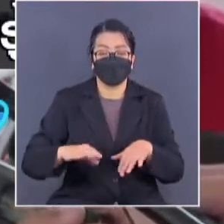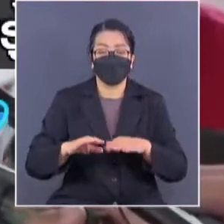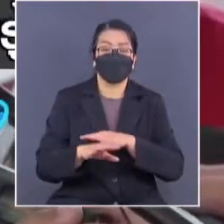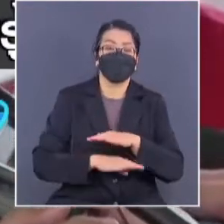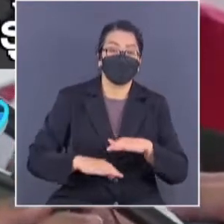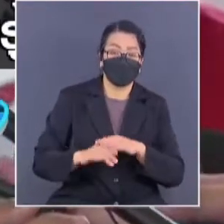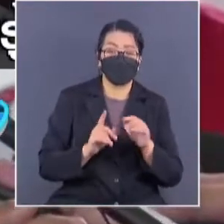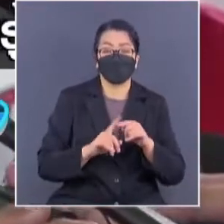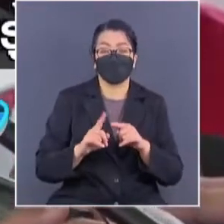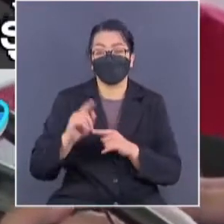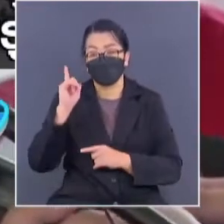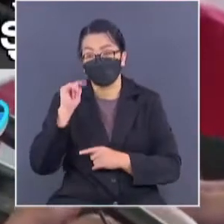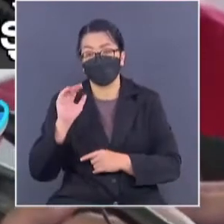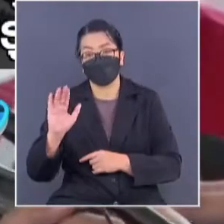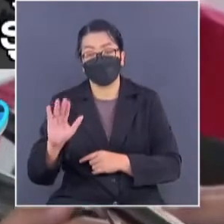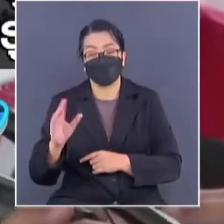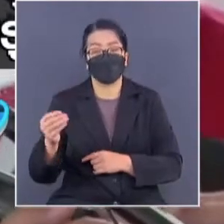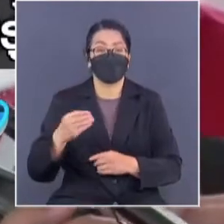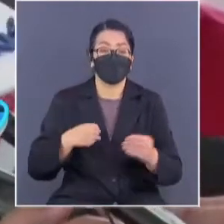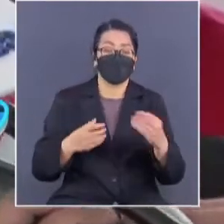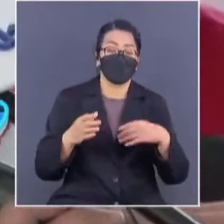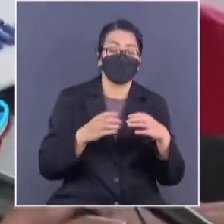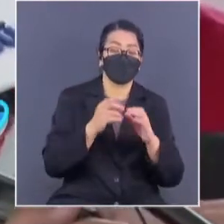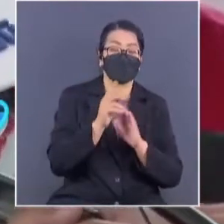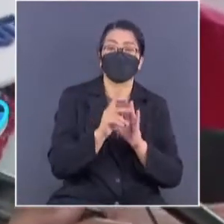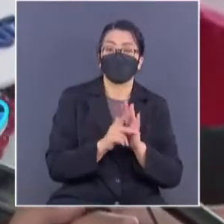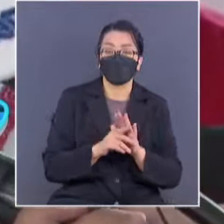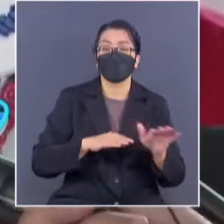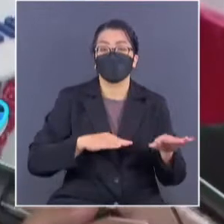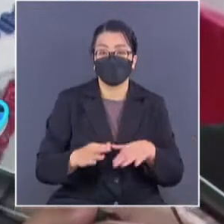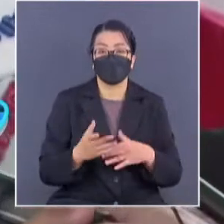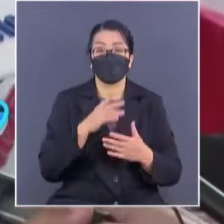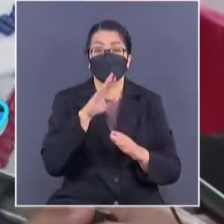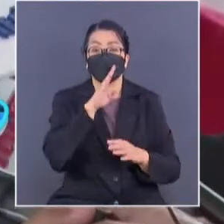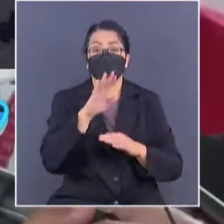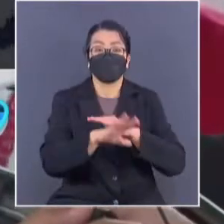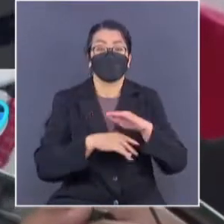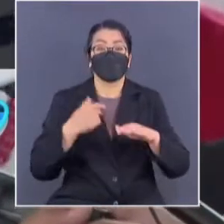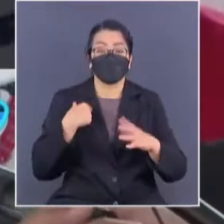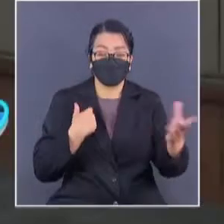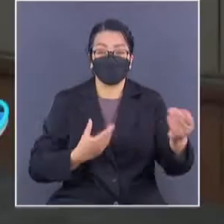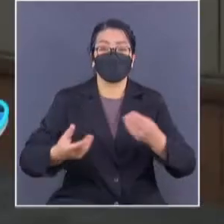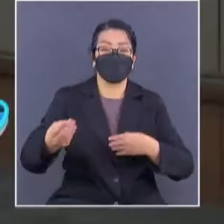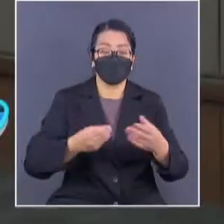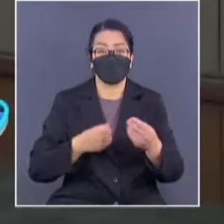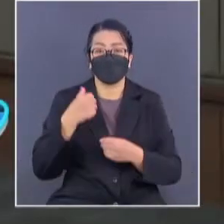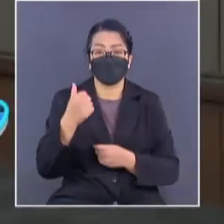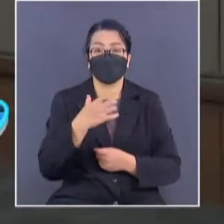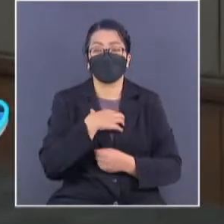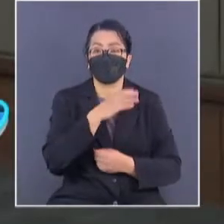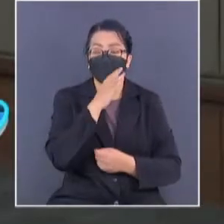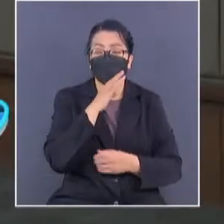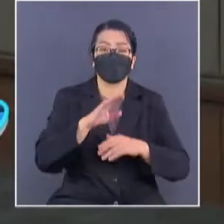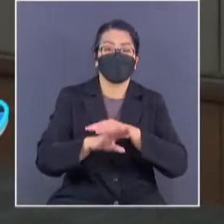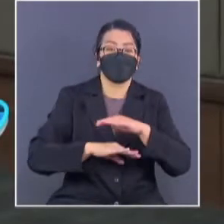ฐานจากคุณแม่คุณแตงโมแล้วก็ทีมกฎหมายค่ะคือพร้อมรับพยานหลักฐานจากคุณแม่ของคุณแตงโมนะคะหากจะดำเนินหลักฐ